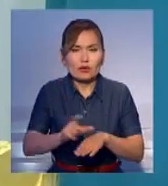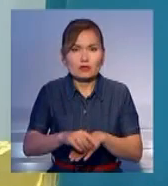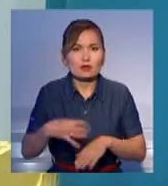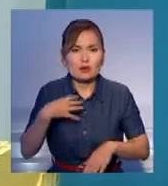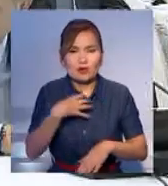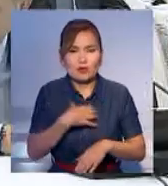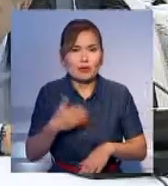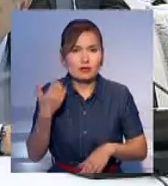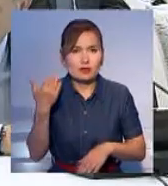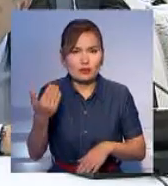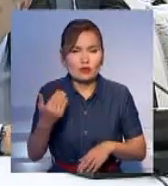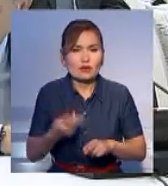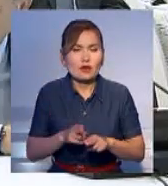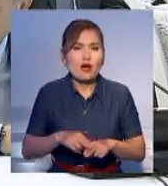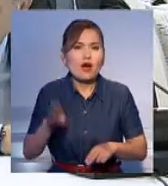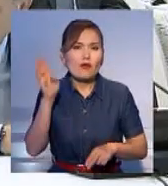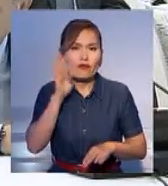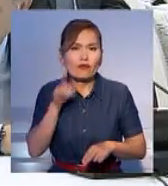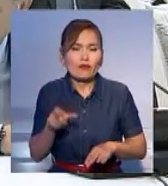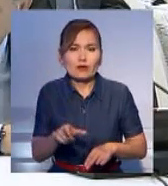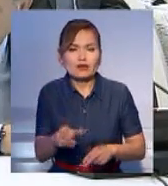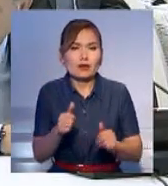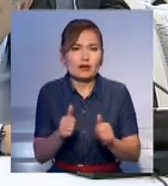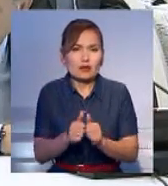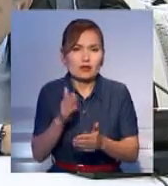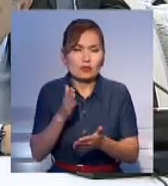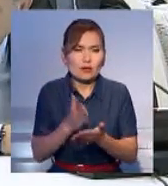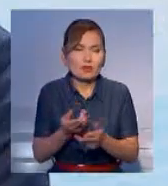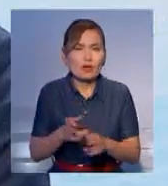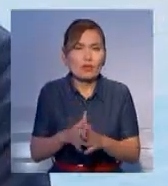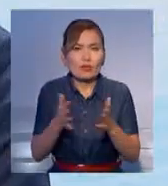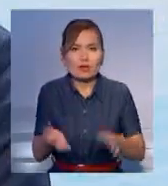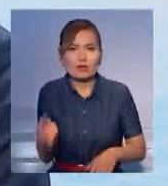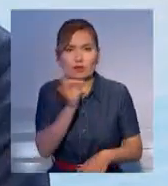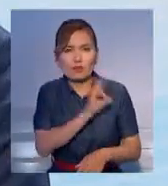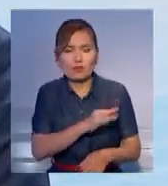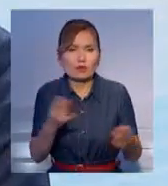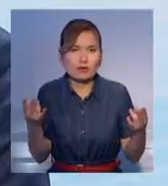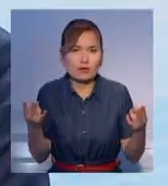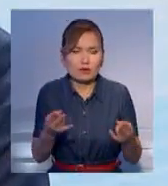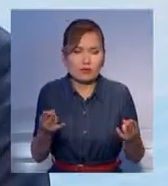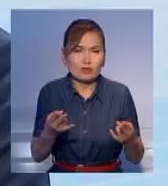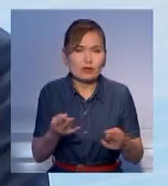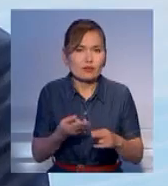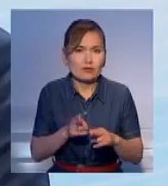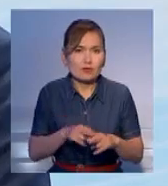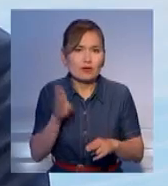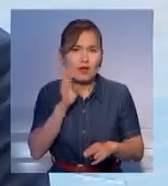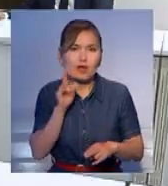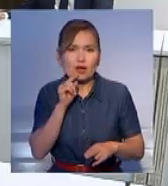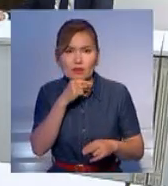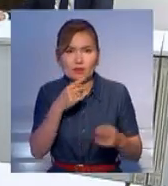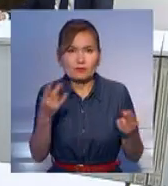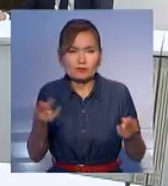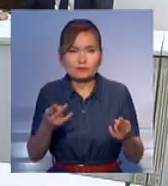у вас приволье воды здесь, может быть, можно, но надо приучать людей к экономному использованию воды тоже.